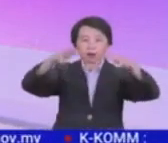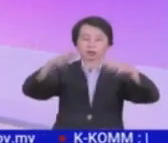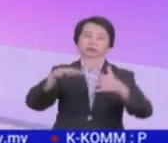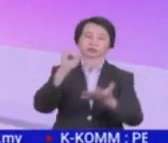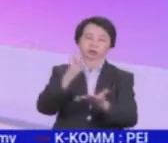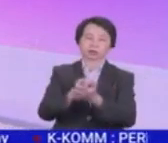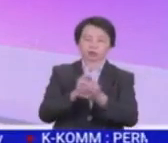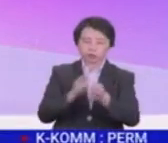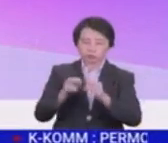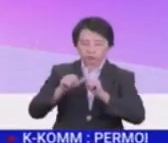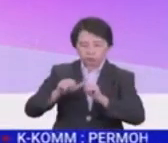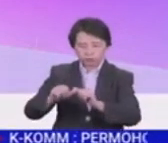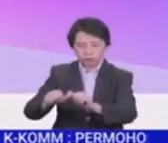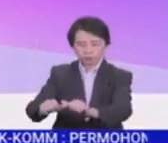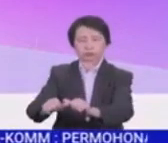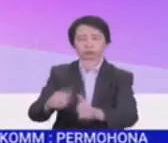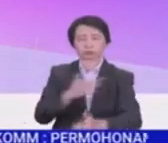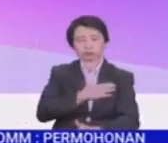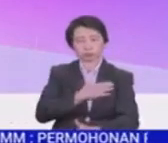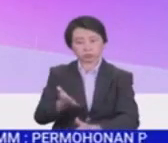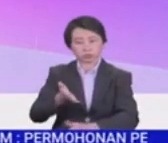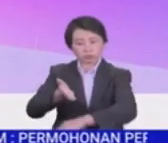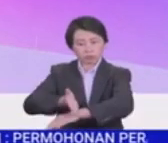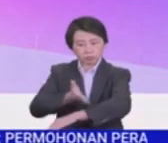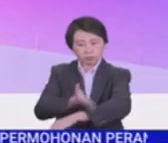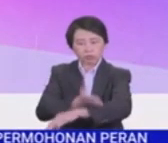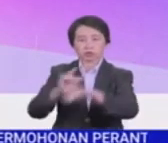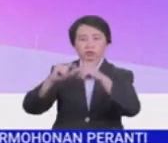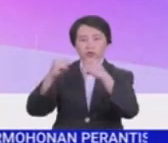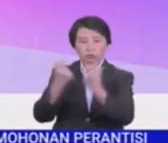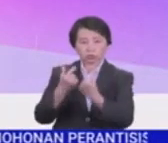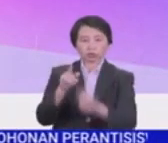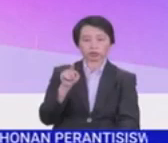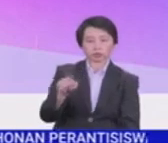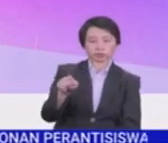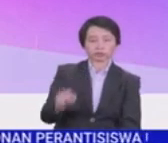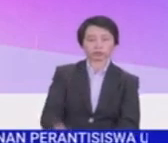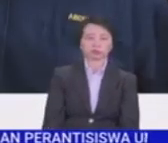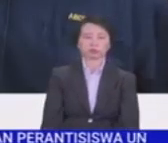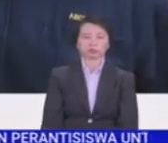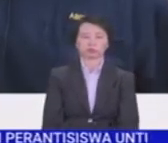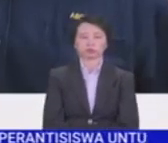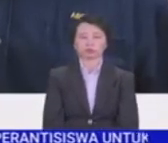usaha meneruskan komitmen untuk memperkasa golongan berkenaan.